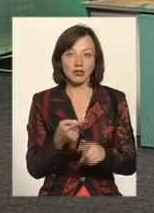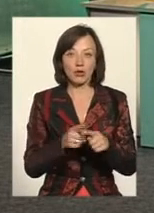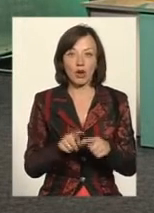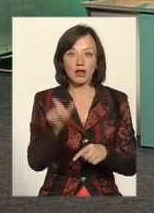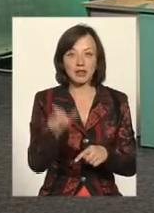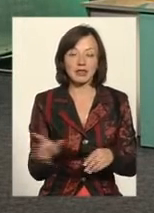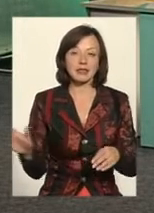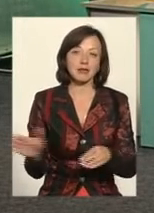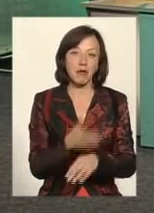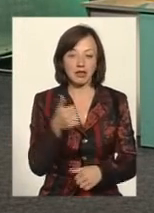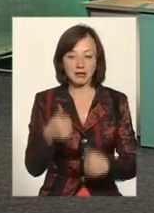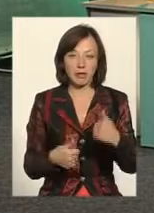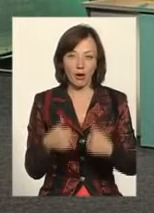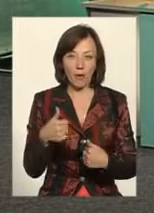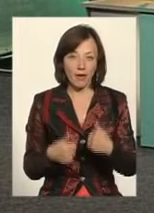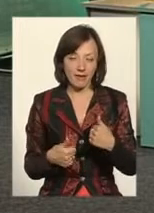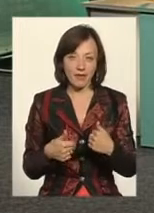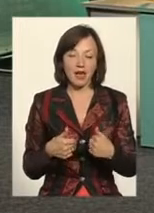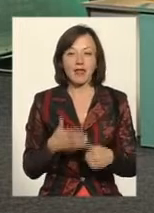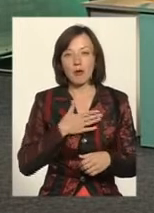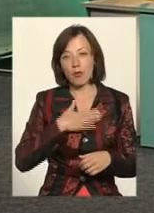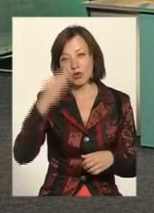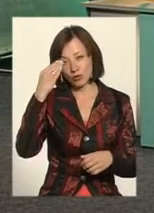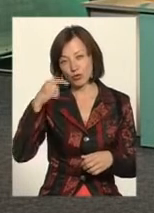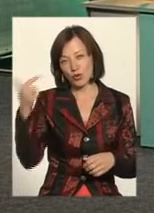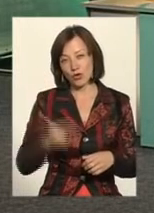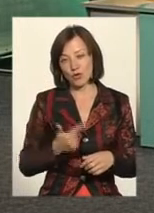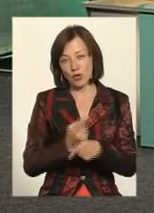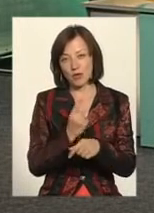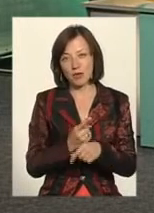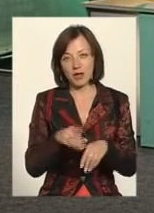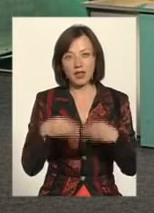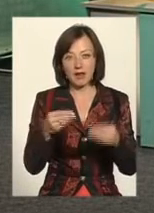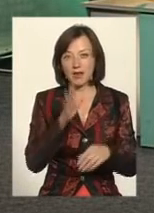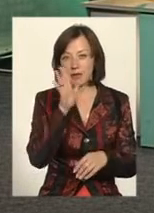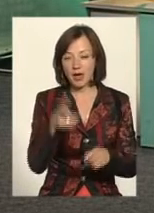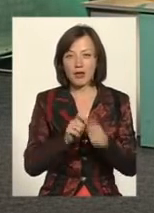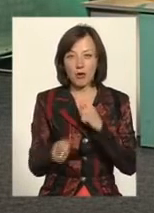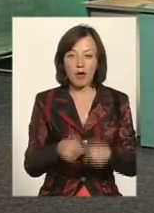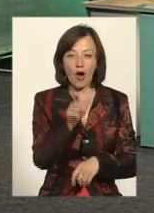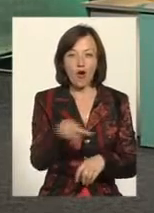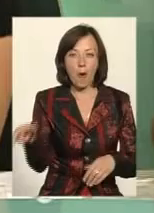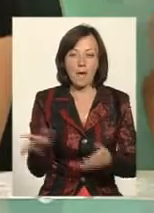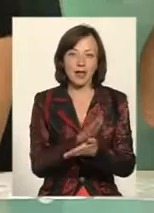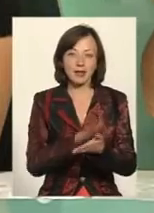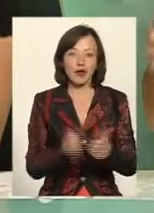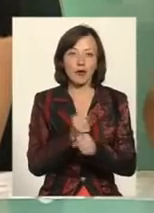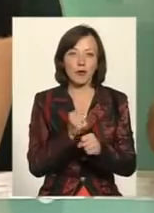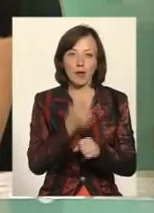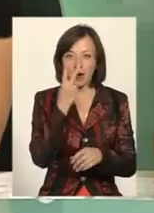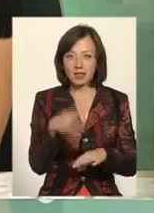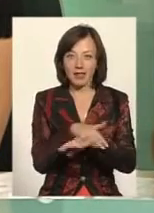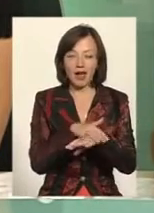треба знімати з перегонів. І на мою думку, вибачте, мій це грубий юмор, ну давати 5 років громадських робіт. Нехай весь народ бачить,